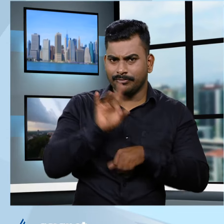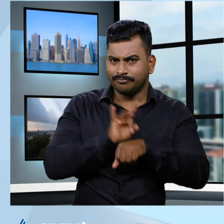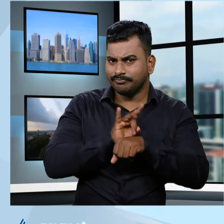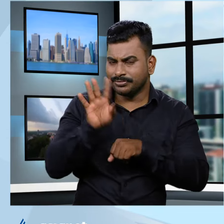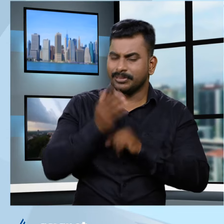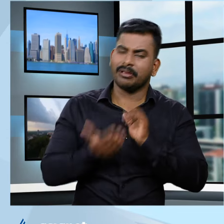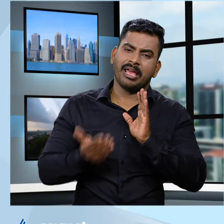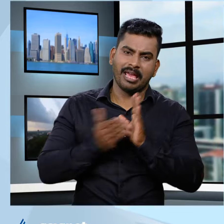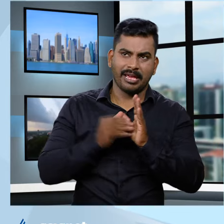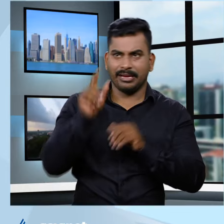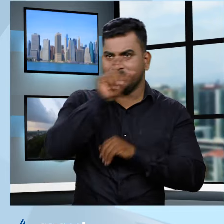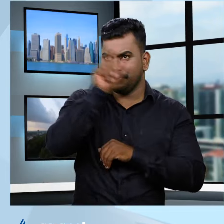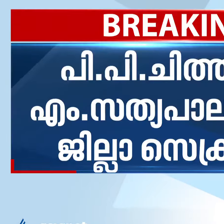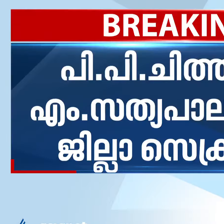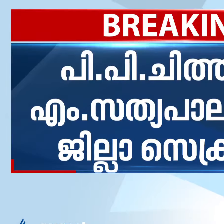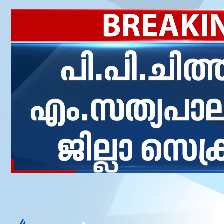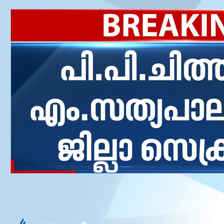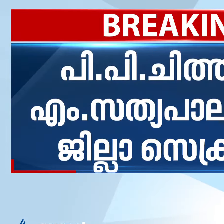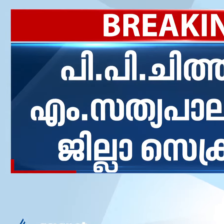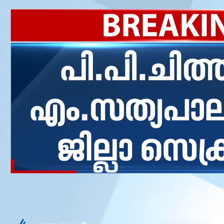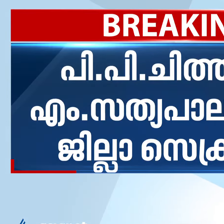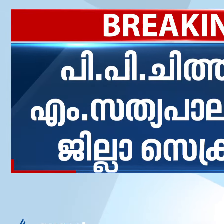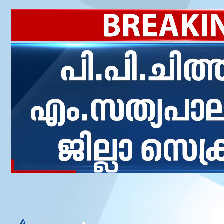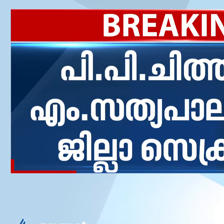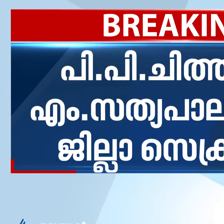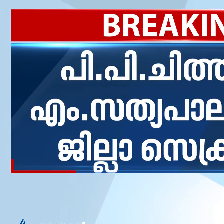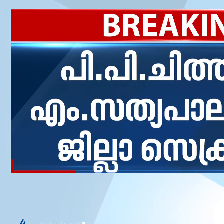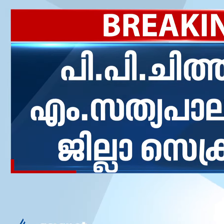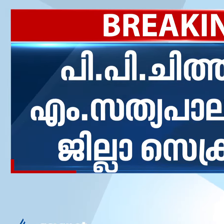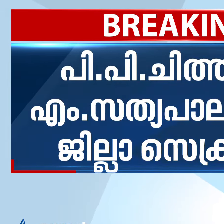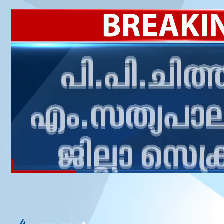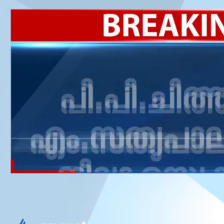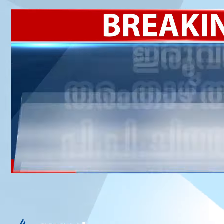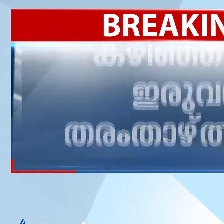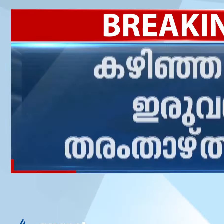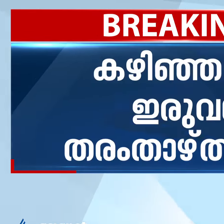ഇരുവരെയും തരം താഴ്ത്തിയത്. ആലപ്പുഴയിൽ നിന്ന് സലാം പി ഹൈദ്രോസിന്റെ സലാം വിവരങ്ങൾ.